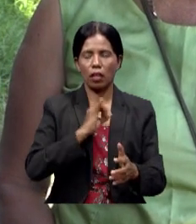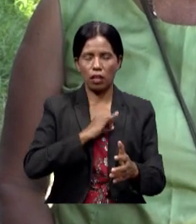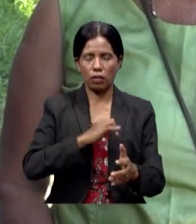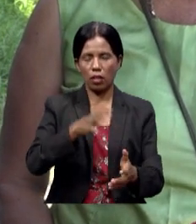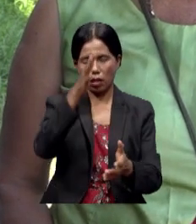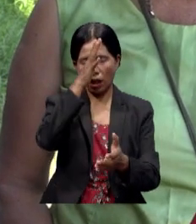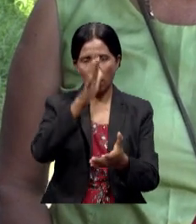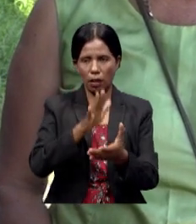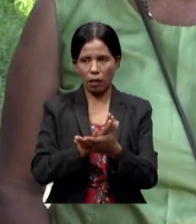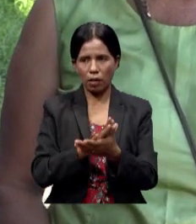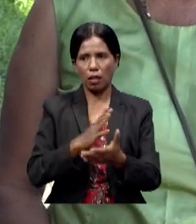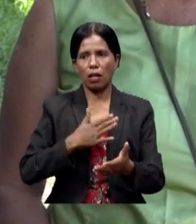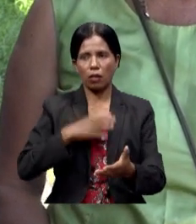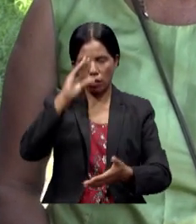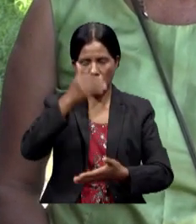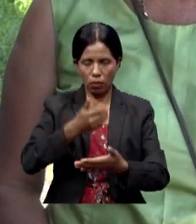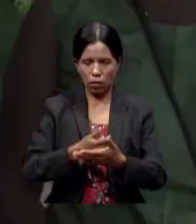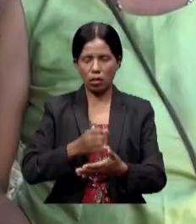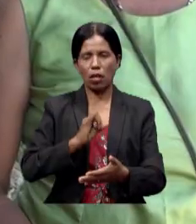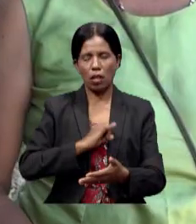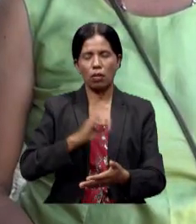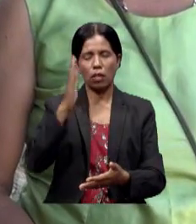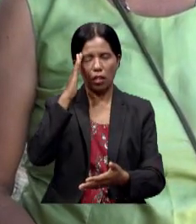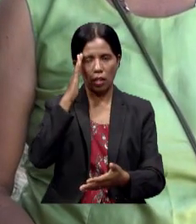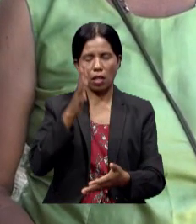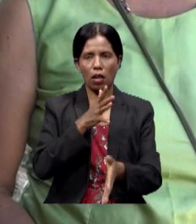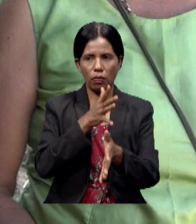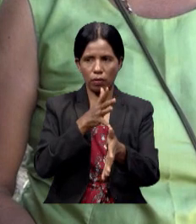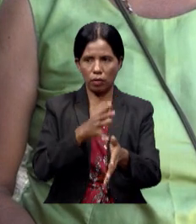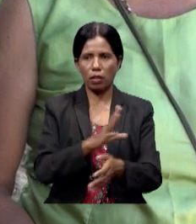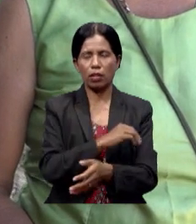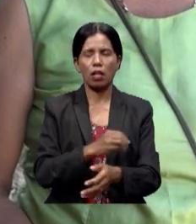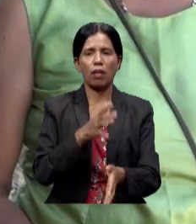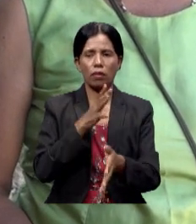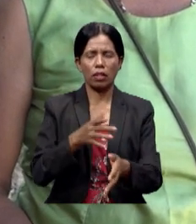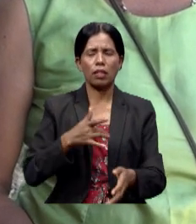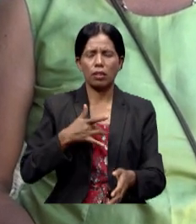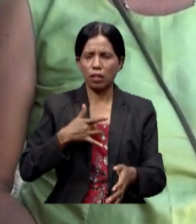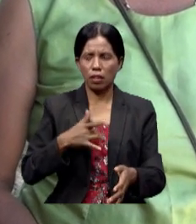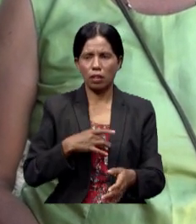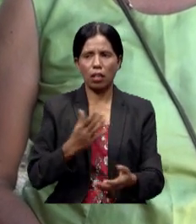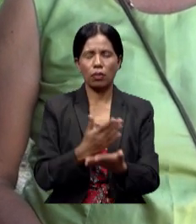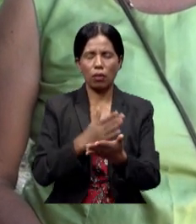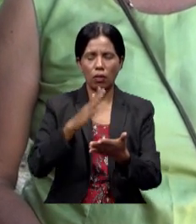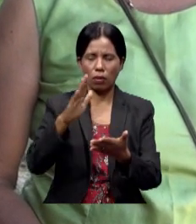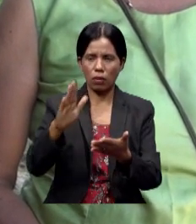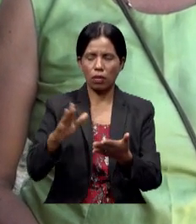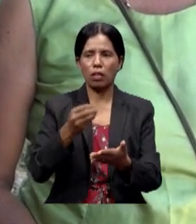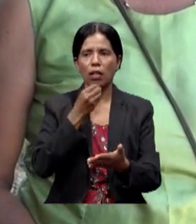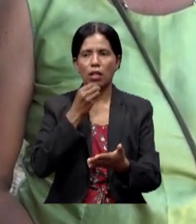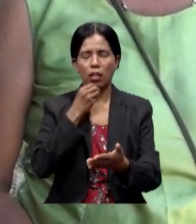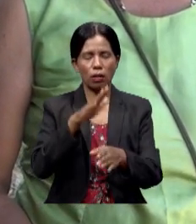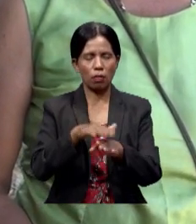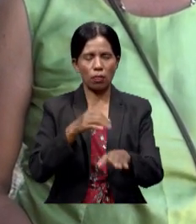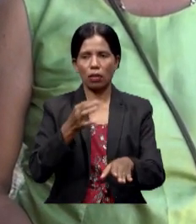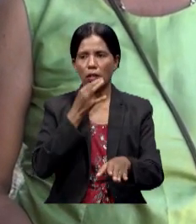lain hau nuwa sesi kuang hau punya sekes abu mena ferik ne kan sentimen tu makas tep tepes pokoknya tu hola mata bisu ka tu hang atau bolu ni hane